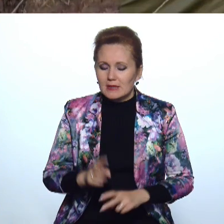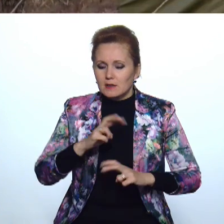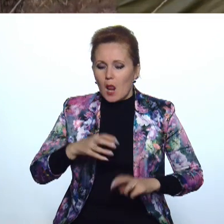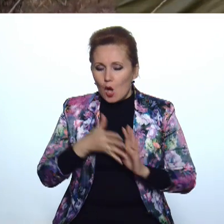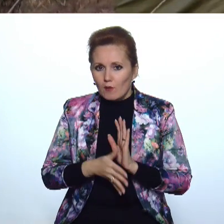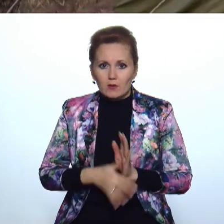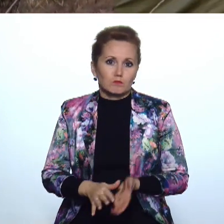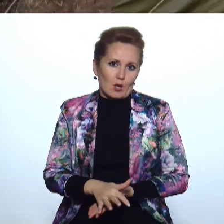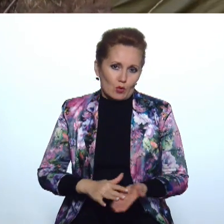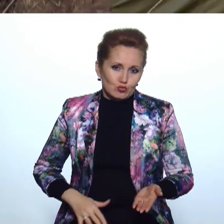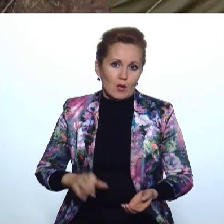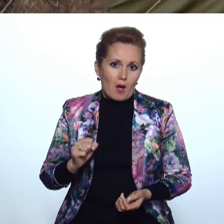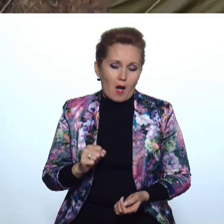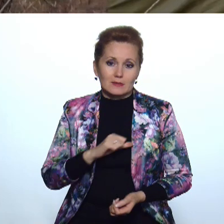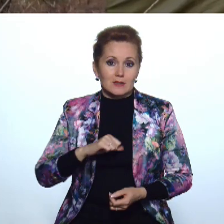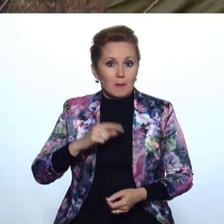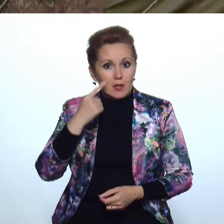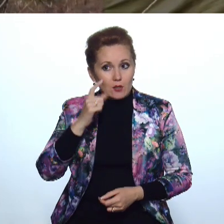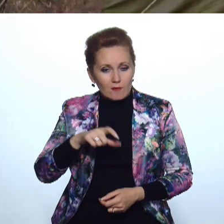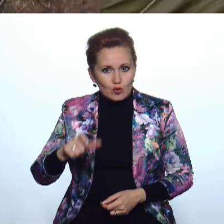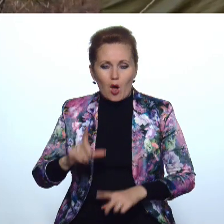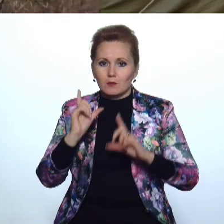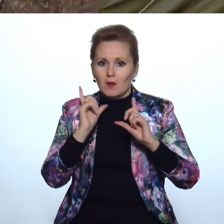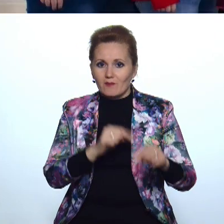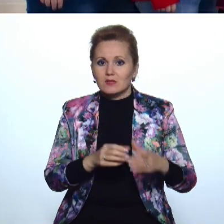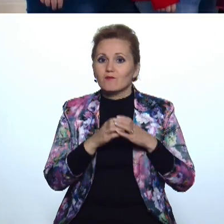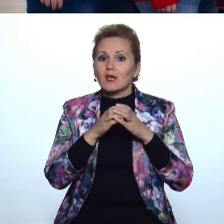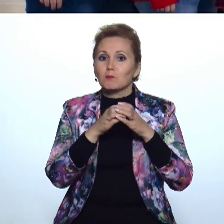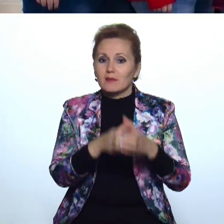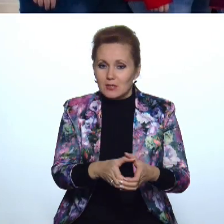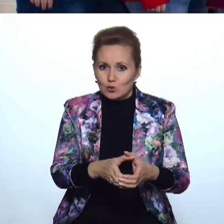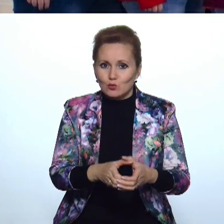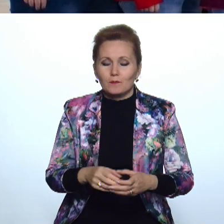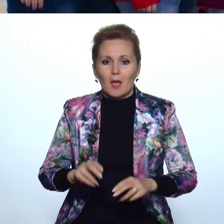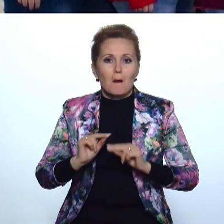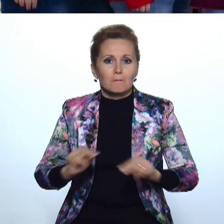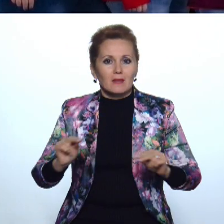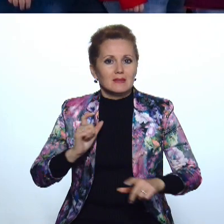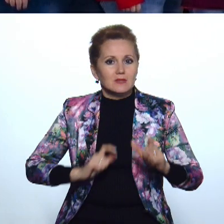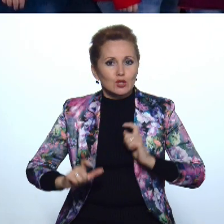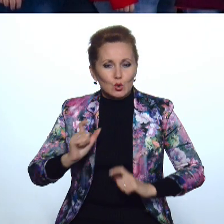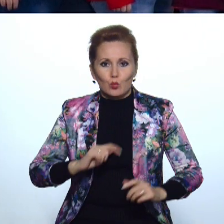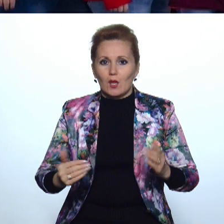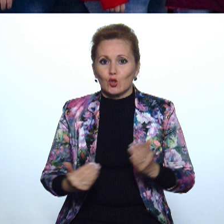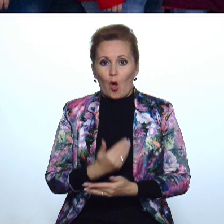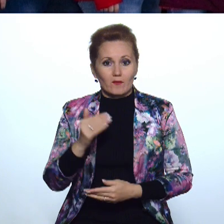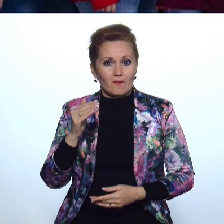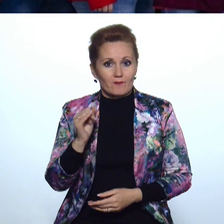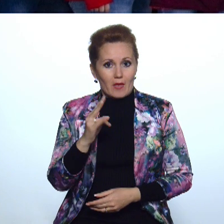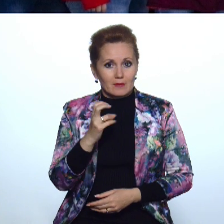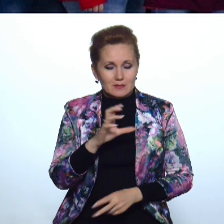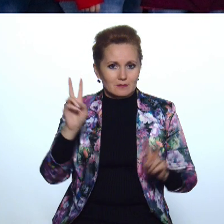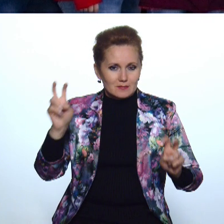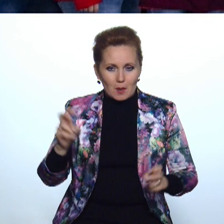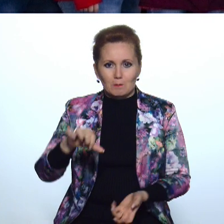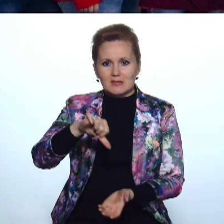Исследование продолжается, а сами глазовчане тоже отправились в экспедицию. Отряд педагогического института «Новый Феникс» представит